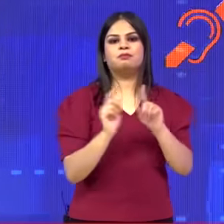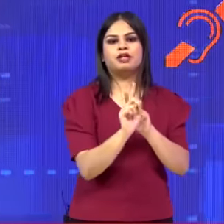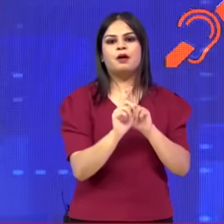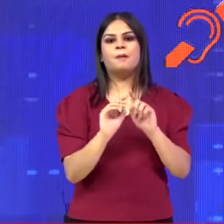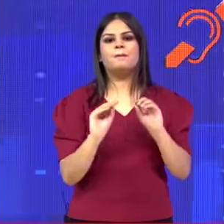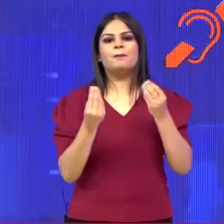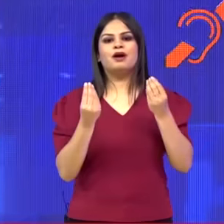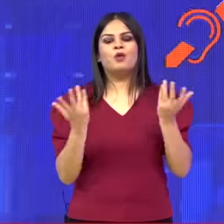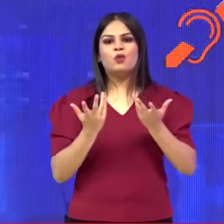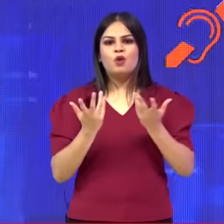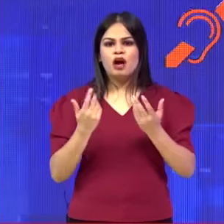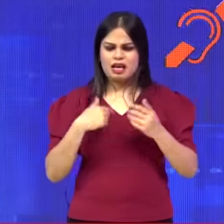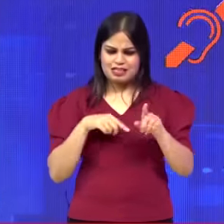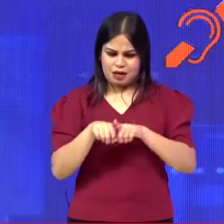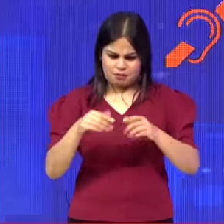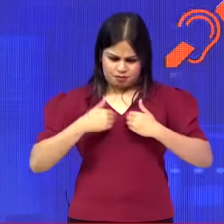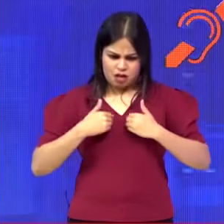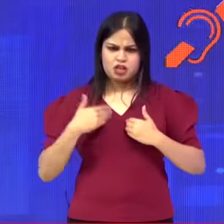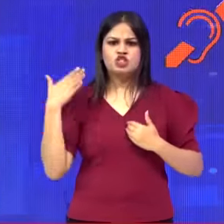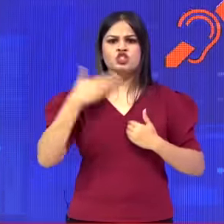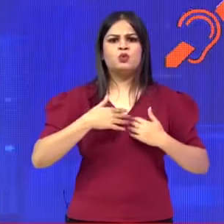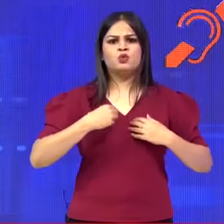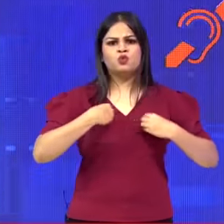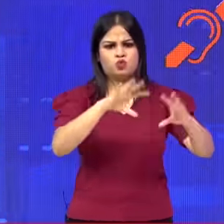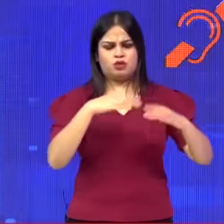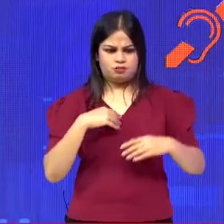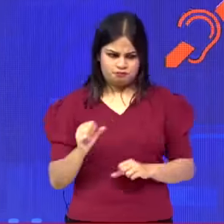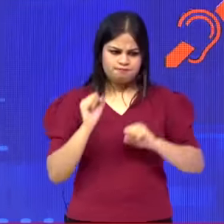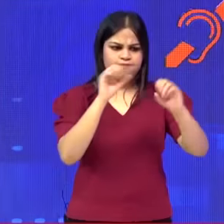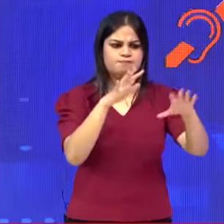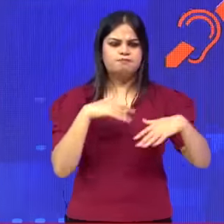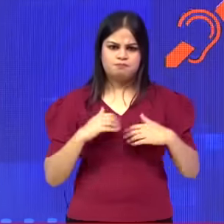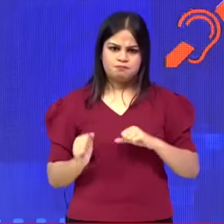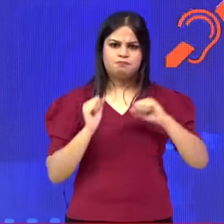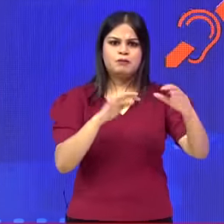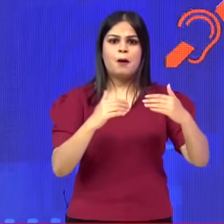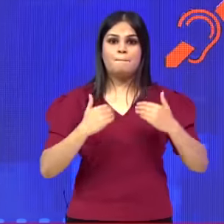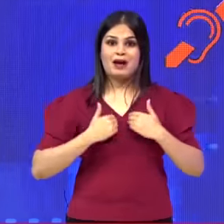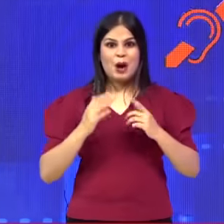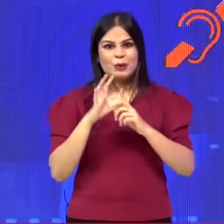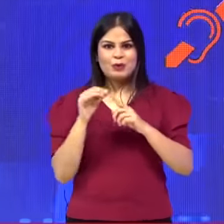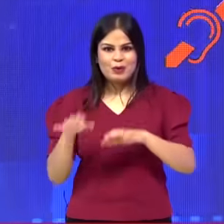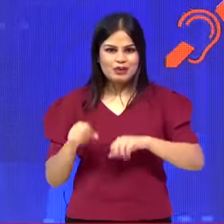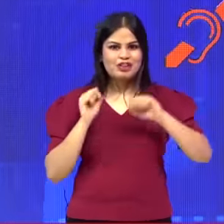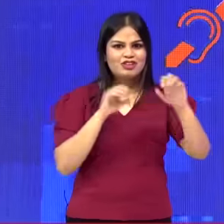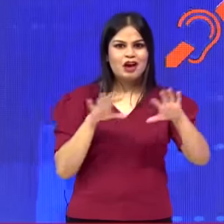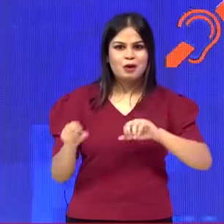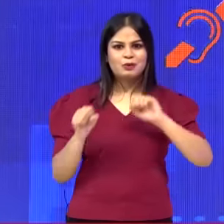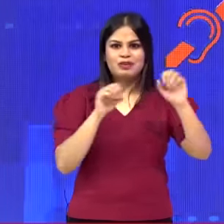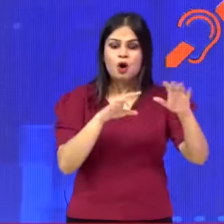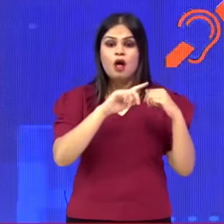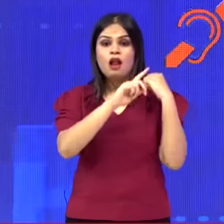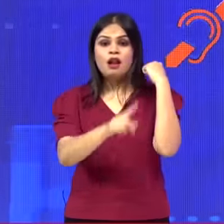Because out here, ke main chhod ke aunga, main chhod ke aunga, main chhod ke aunga, main chhod ke aunga. और एंड